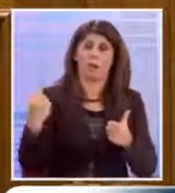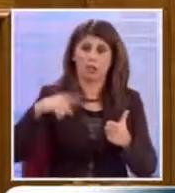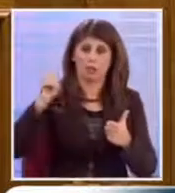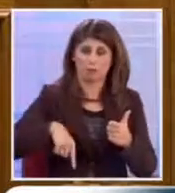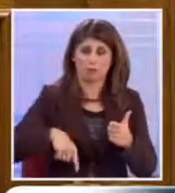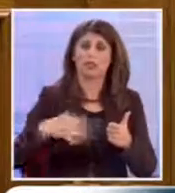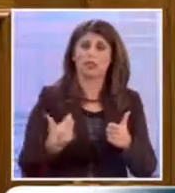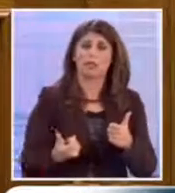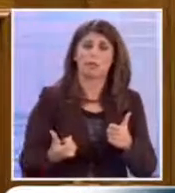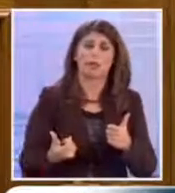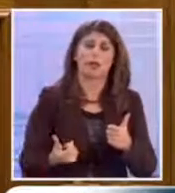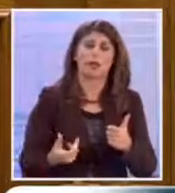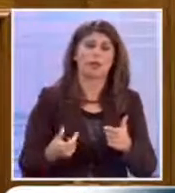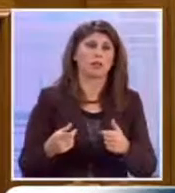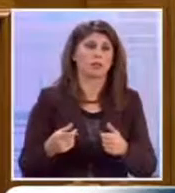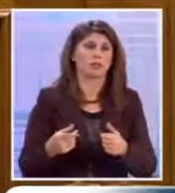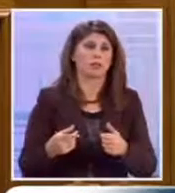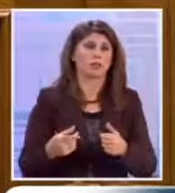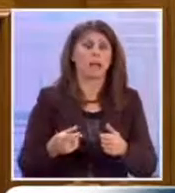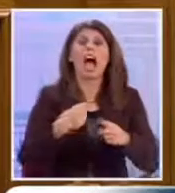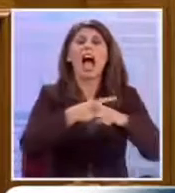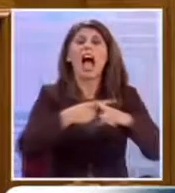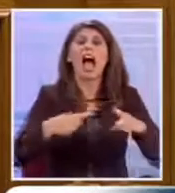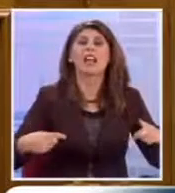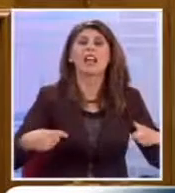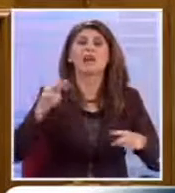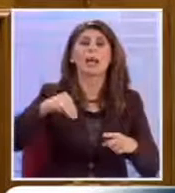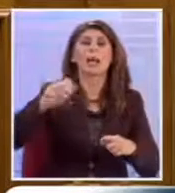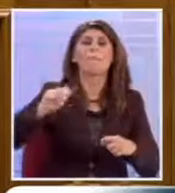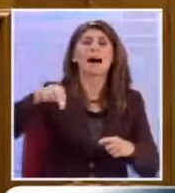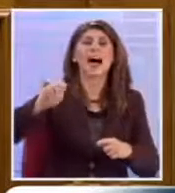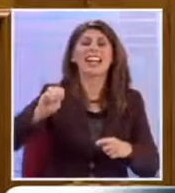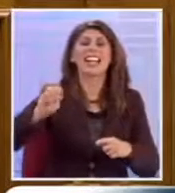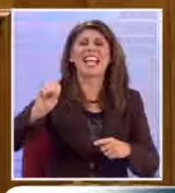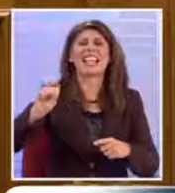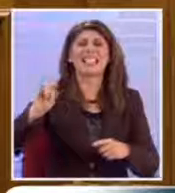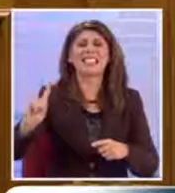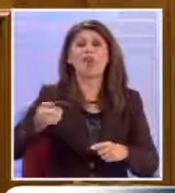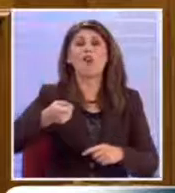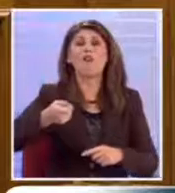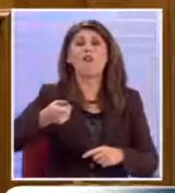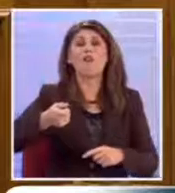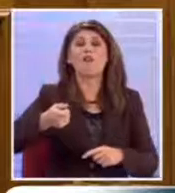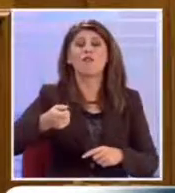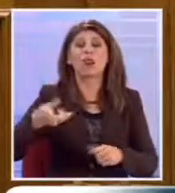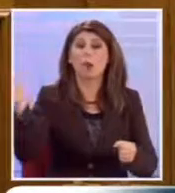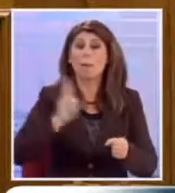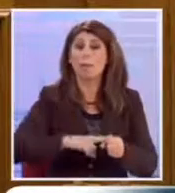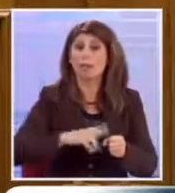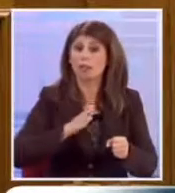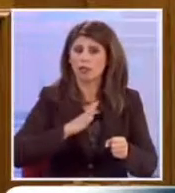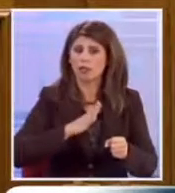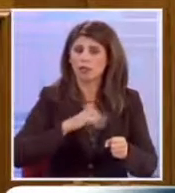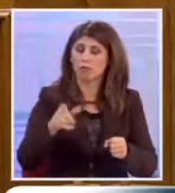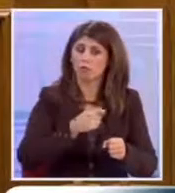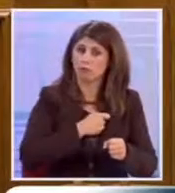σημειώθηκε ένα θανατηφόρο δυστύχημα στη Χαλιβουργία του Μάνεσης, στο Βόλο. Και θεωρώ μεγάλη αστοχία και παράληψη της ηγεσίας του